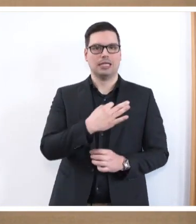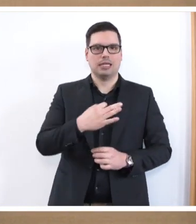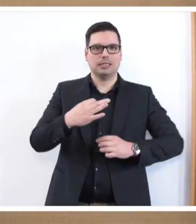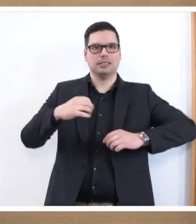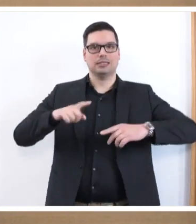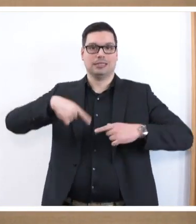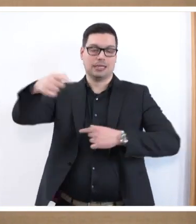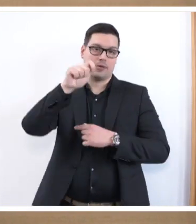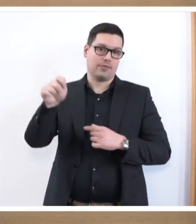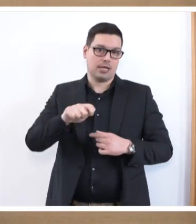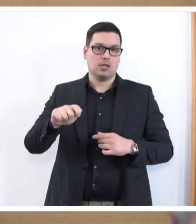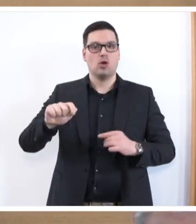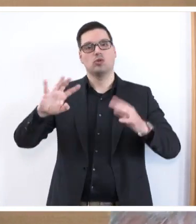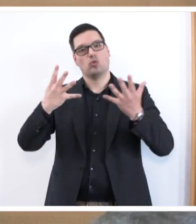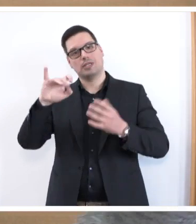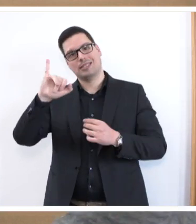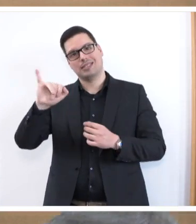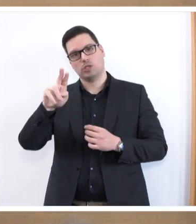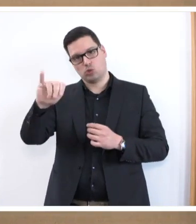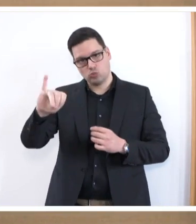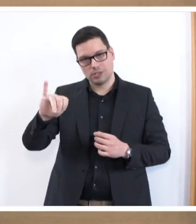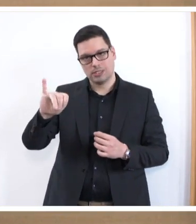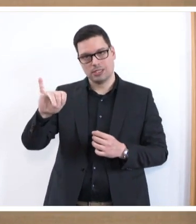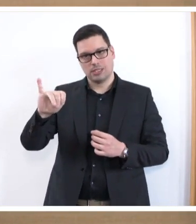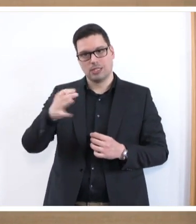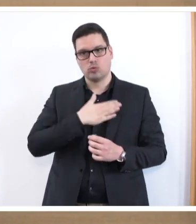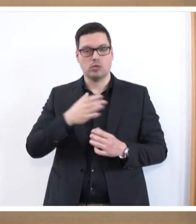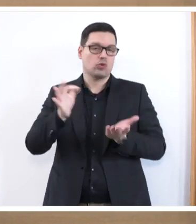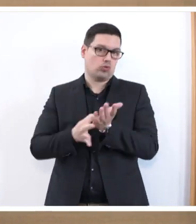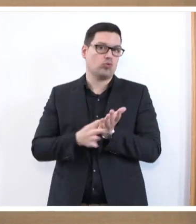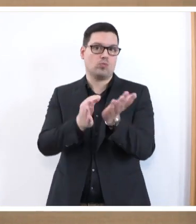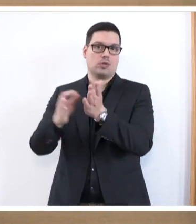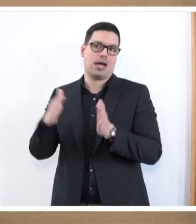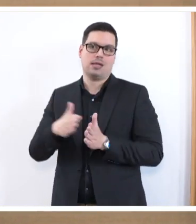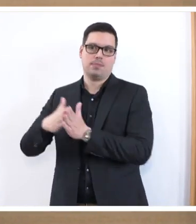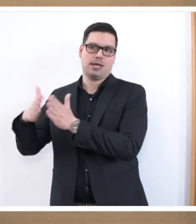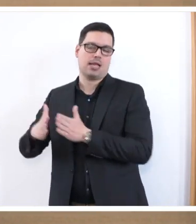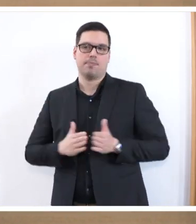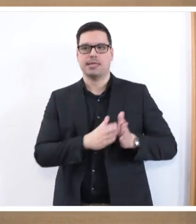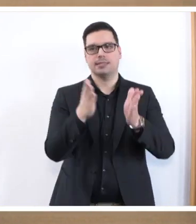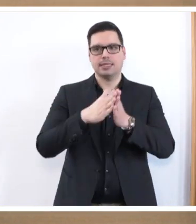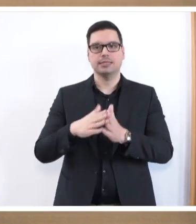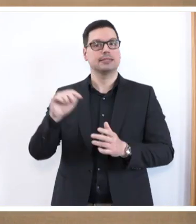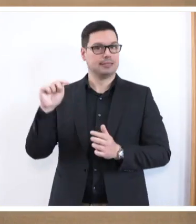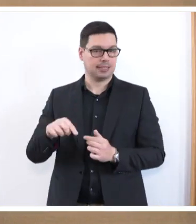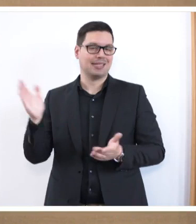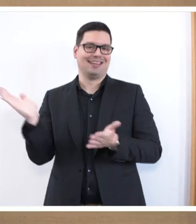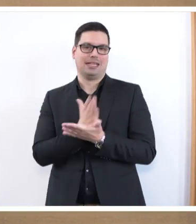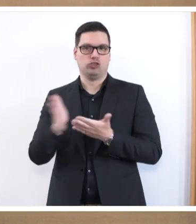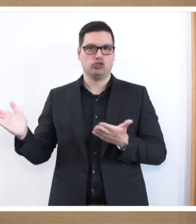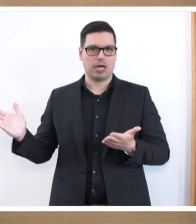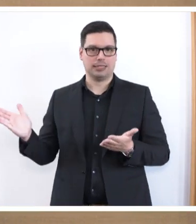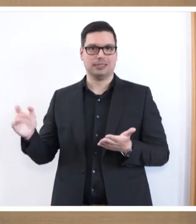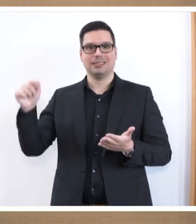Wahl. Am 9. Juni wählen wir unter anderem auch unsere kommunalen Parlamente neu. Dann entscheiden wieder